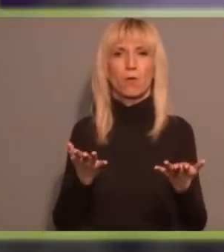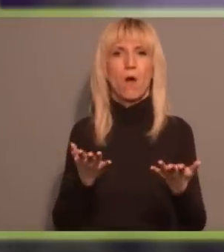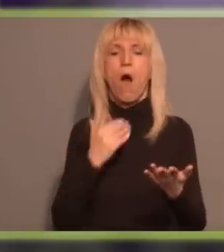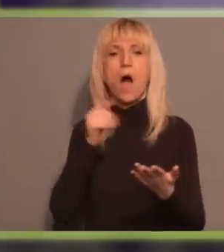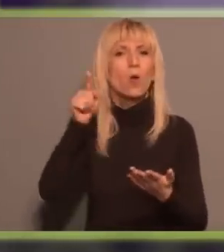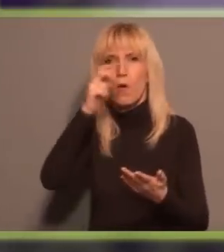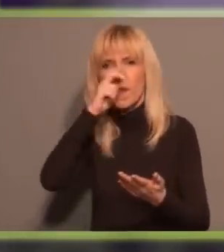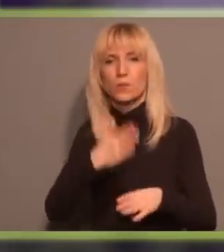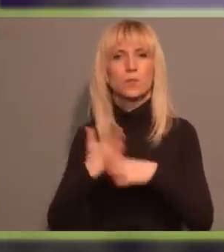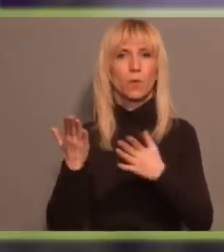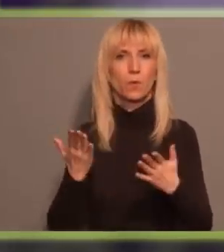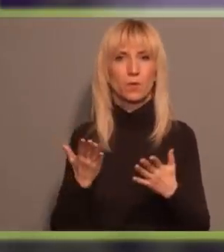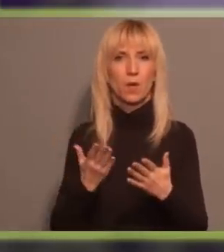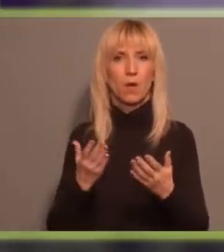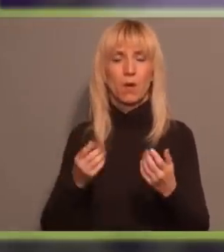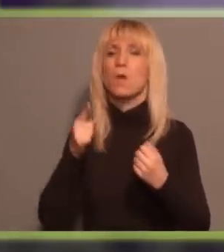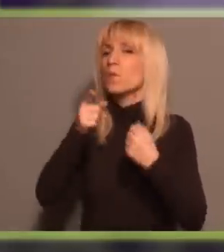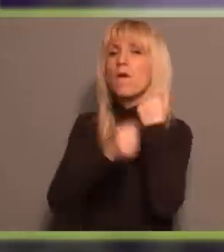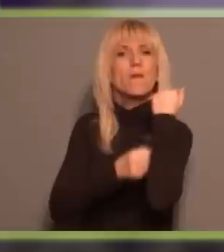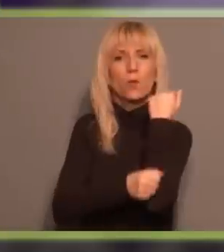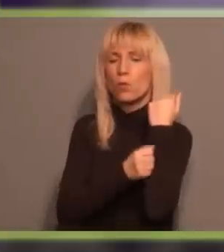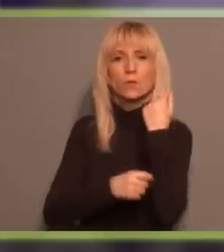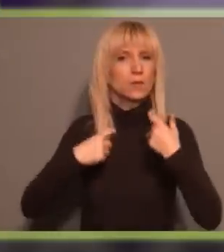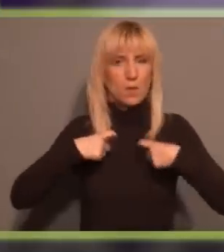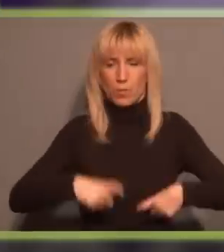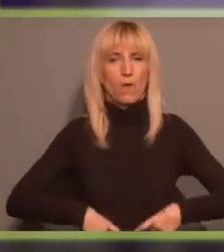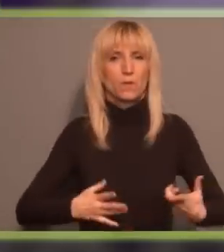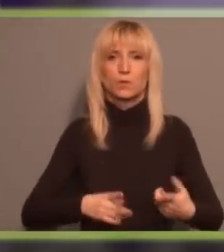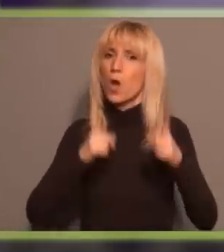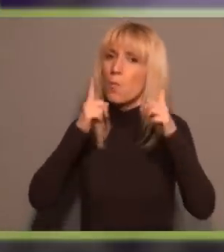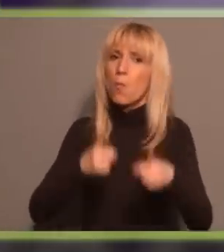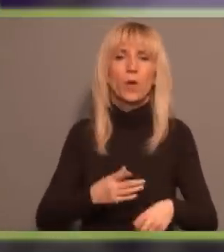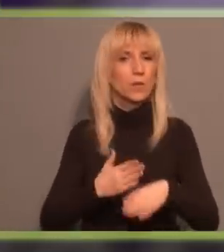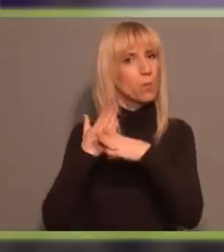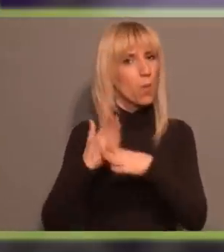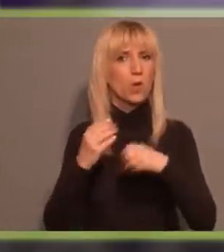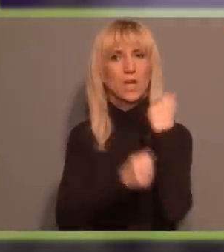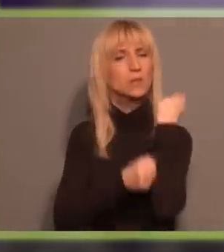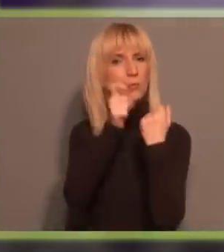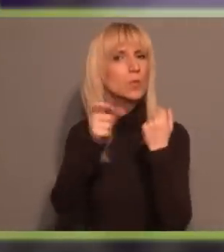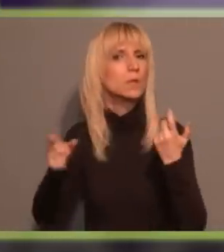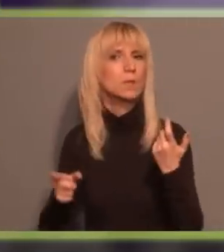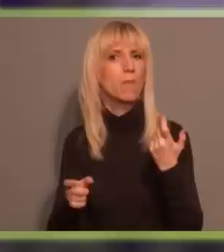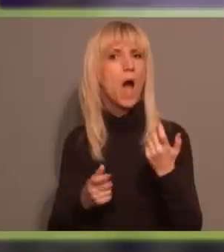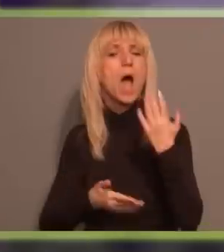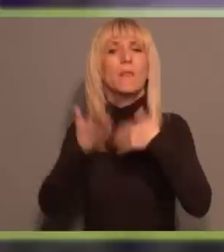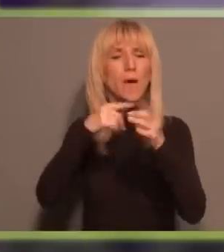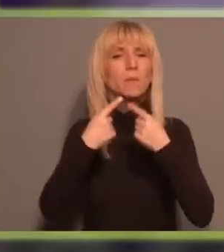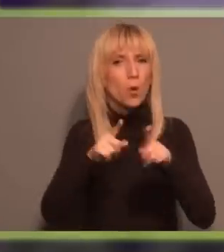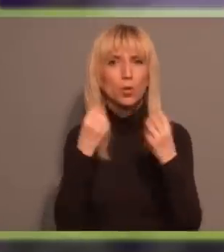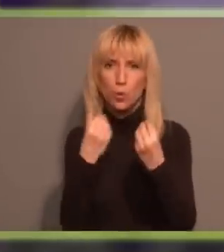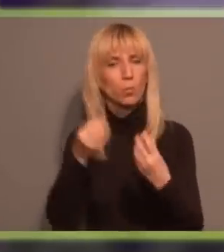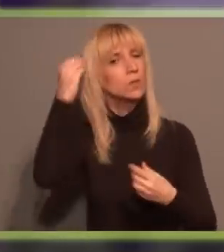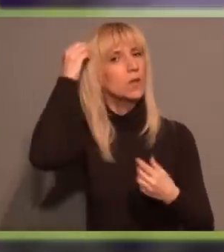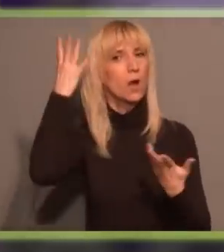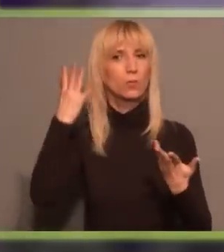pomogne. Znaš, i zašto su u fakultetu ima profesorima posle da pomogne studenti da bi dobro